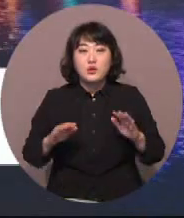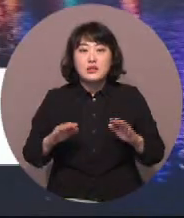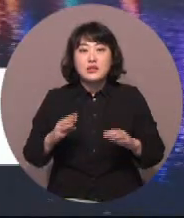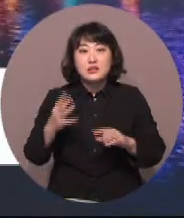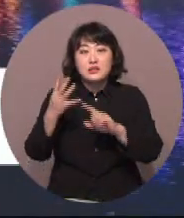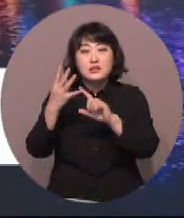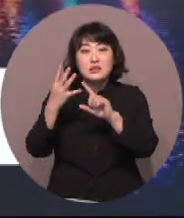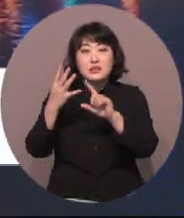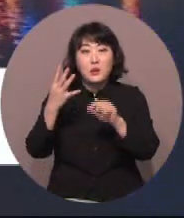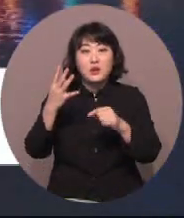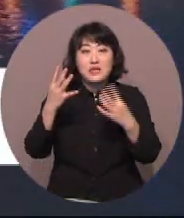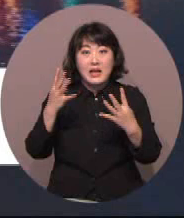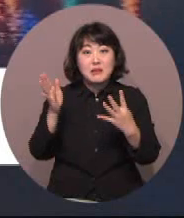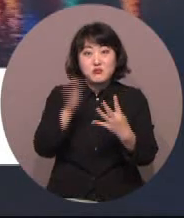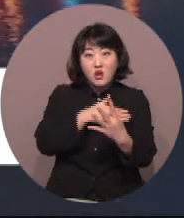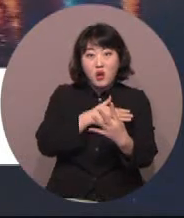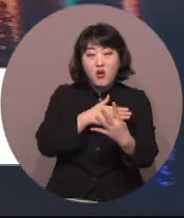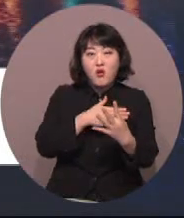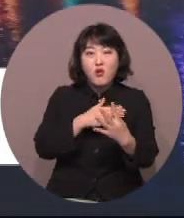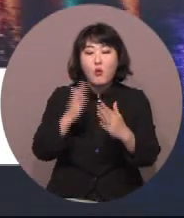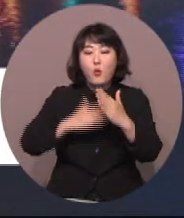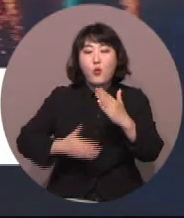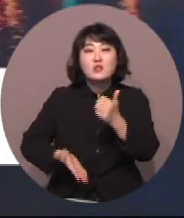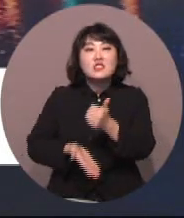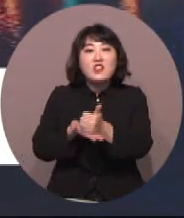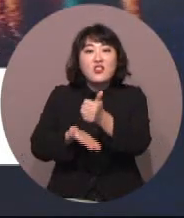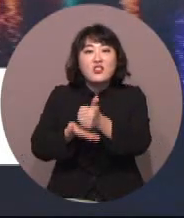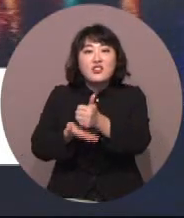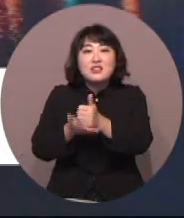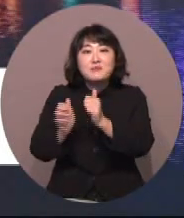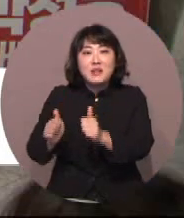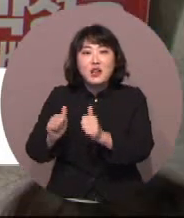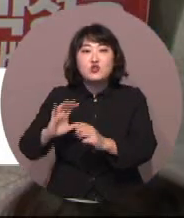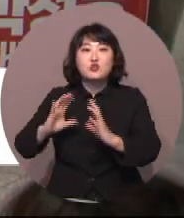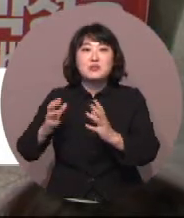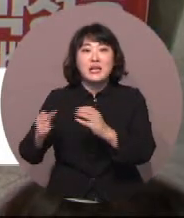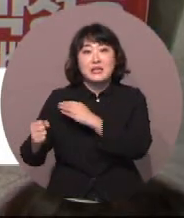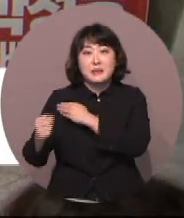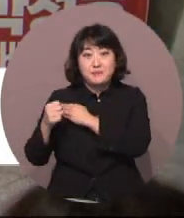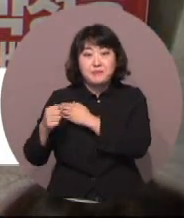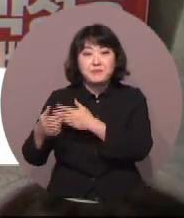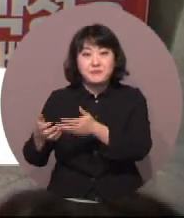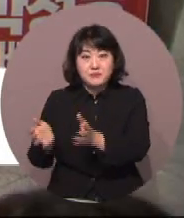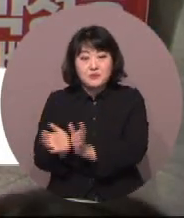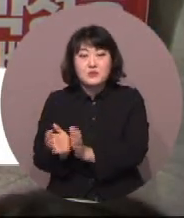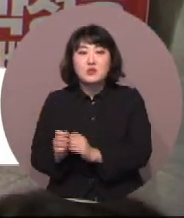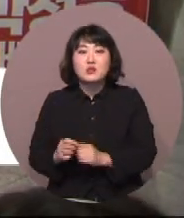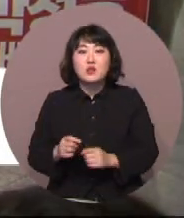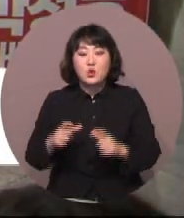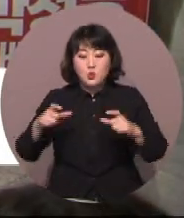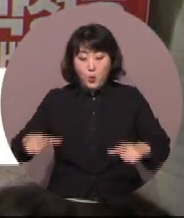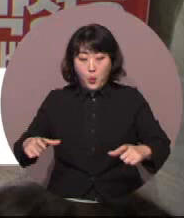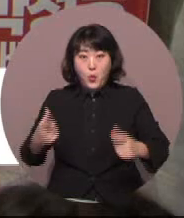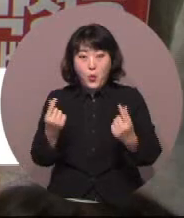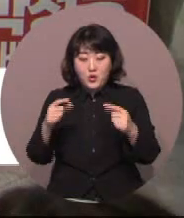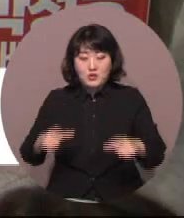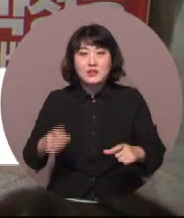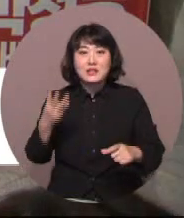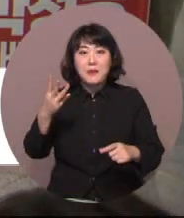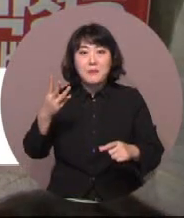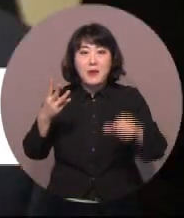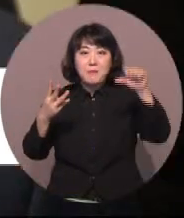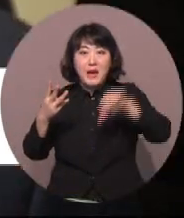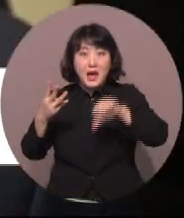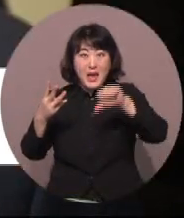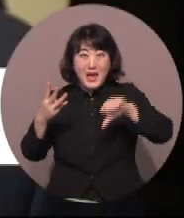4일부터 지방선거 공천 신청을 받는 국민의 힘이 동일 선거구에서 색 차례 이상 낙선한 경우 공천 배제